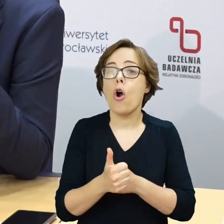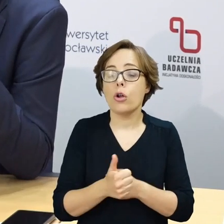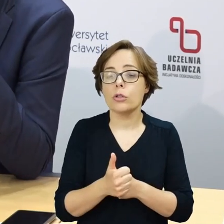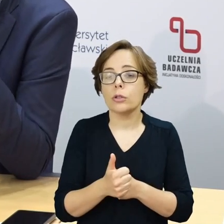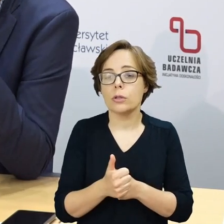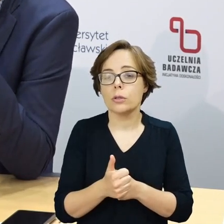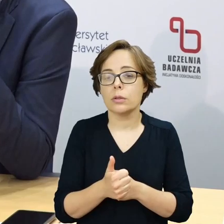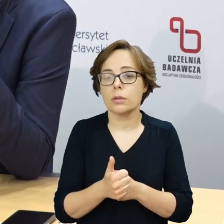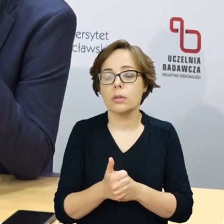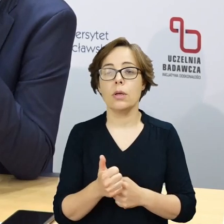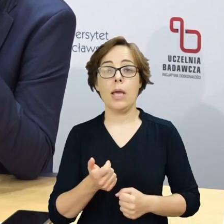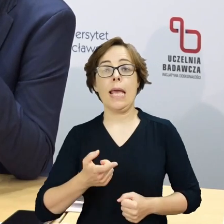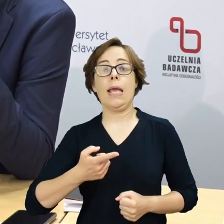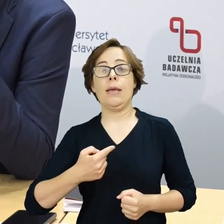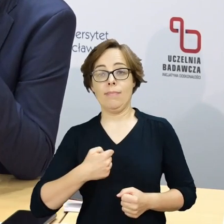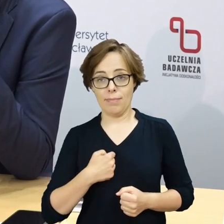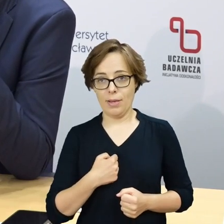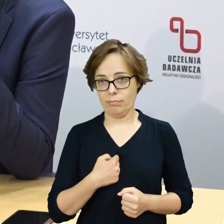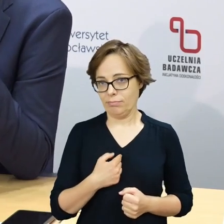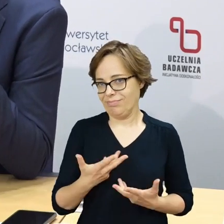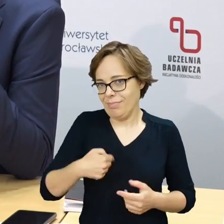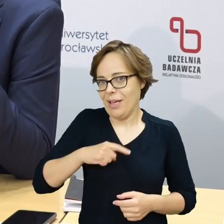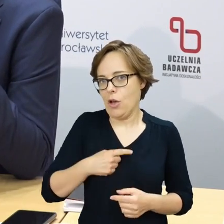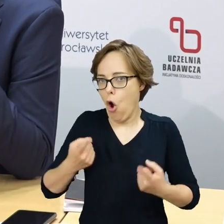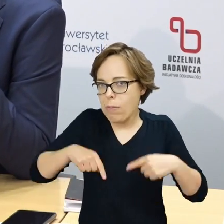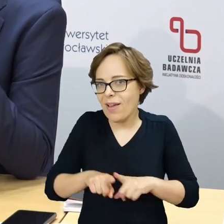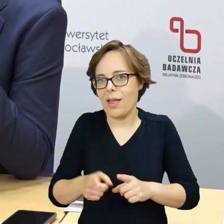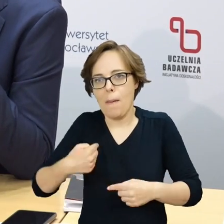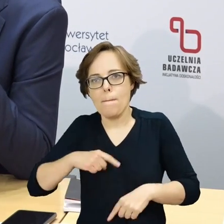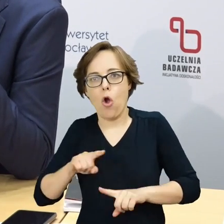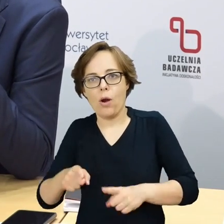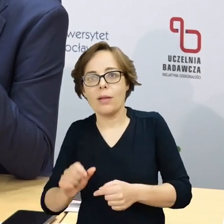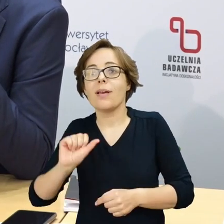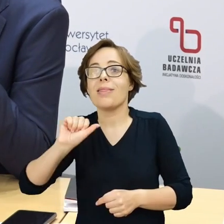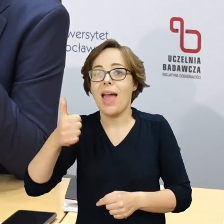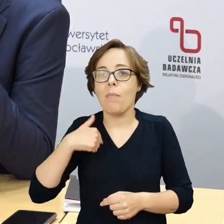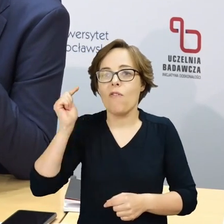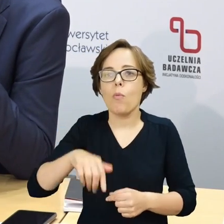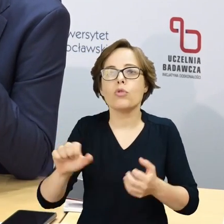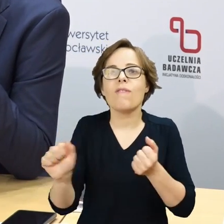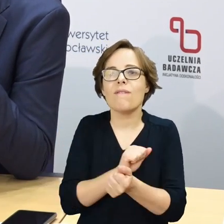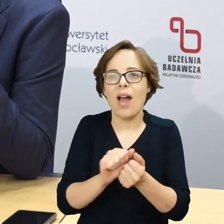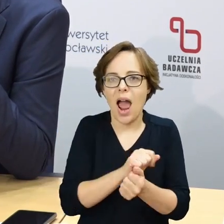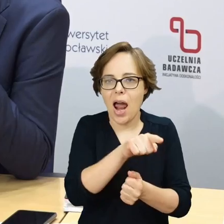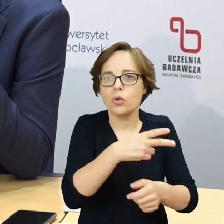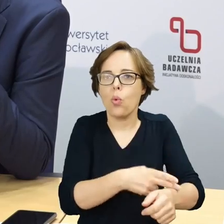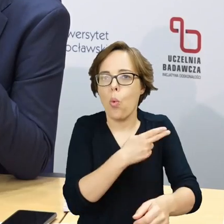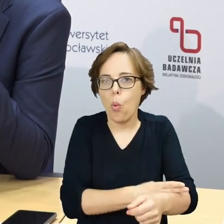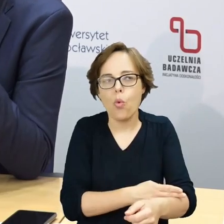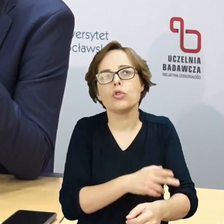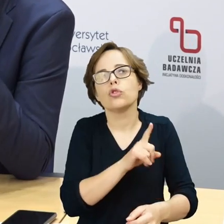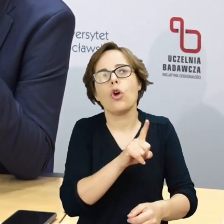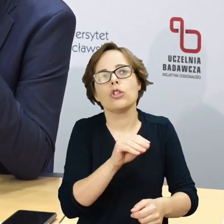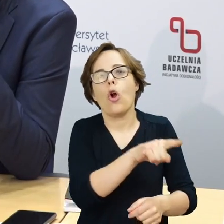jako organizacja, ale też jako obywatele, najpierw walczyć z organem administracji publicznej na polu bezczynności,